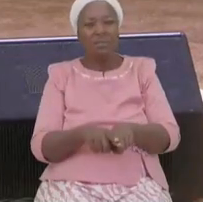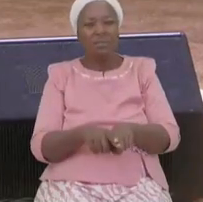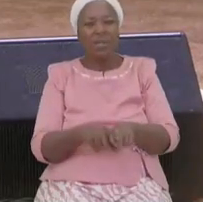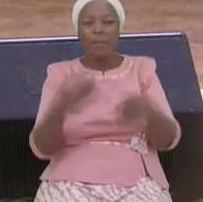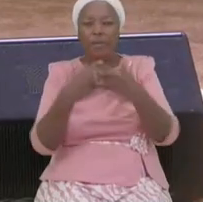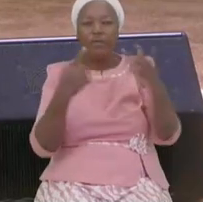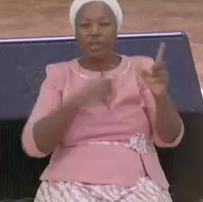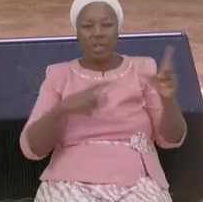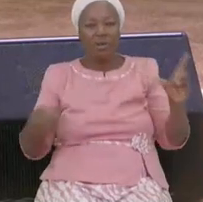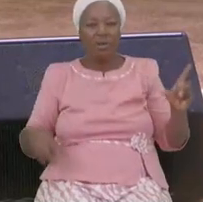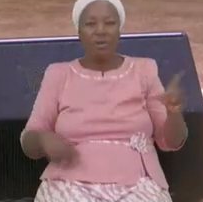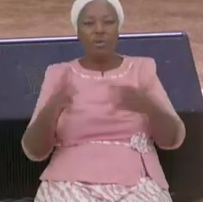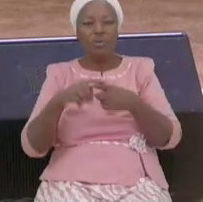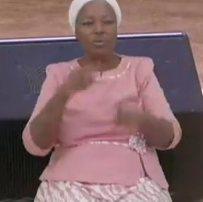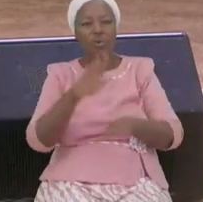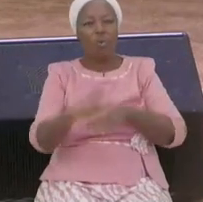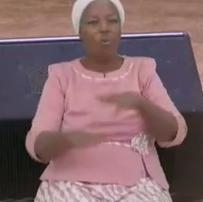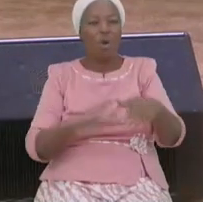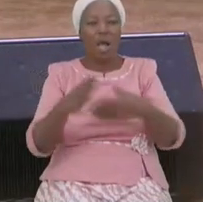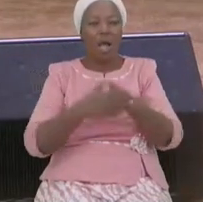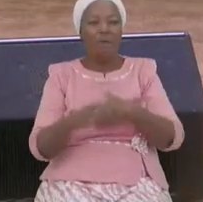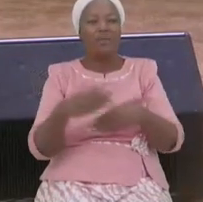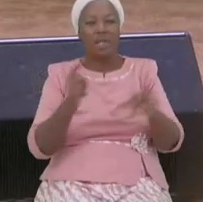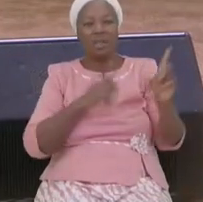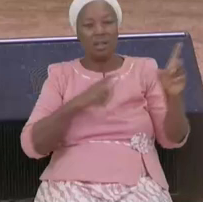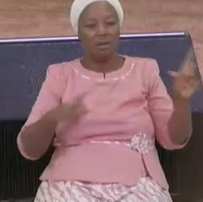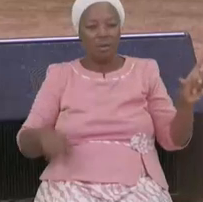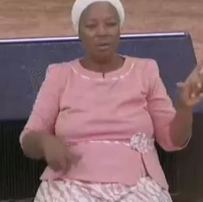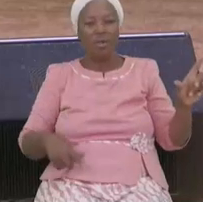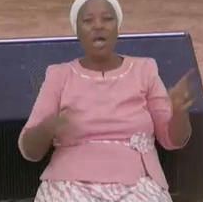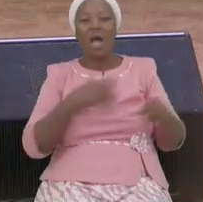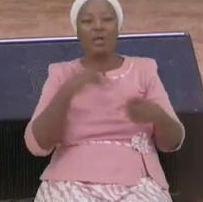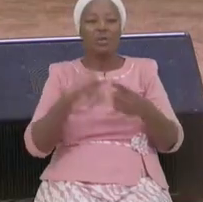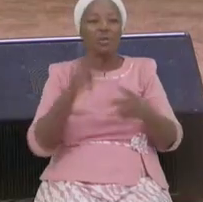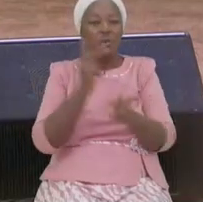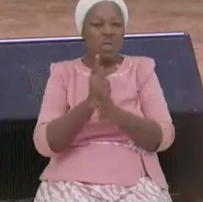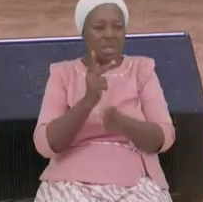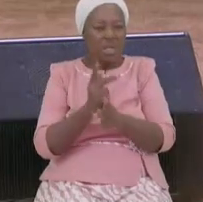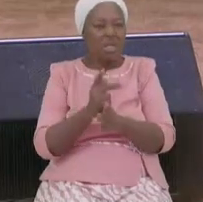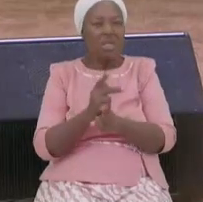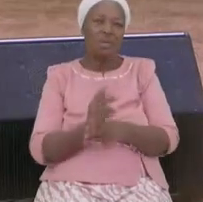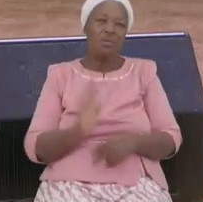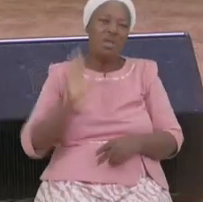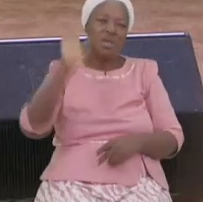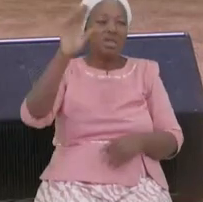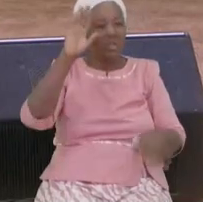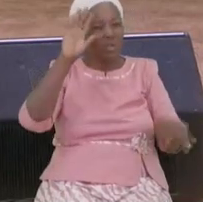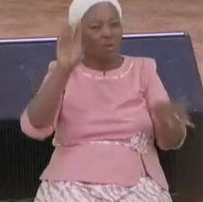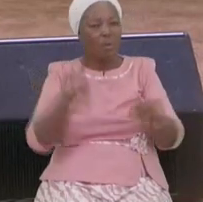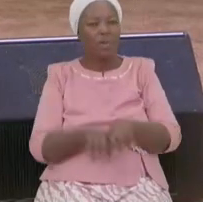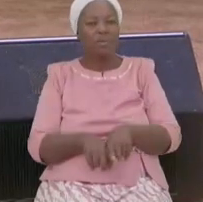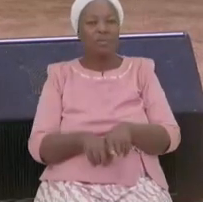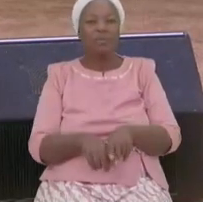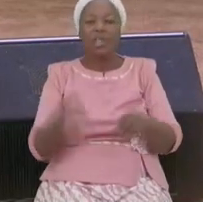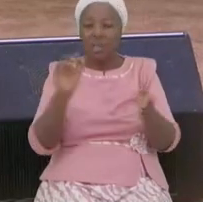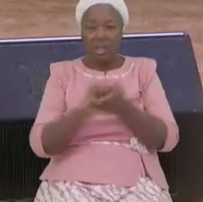à suivre l'Éternel et à observer ses ordonnances. Il